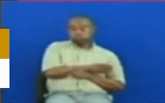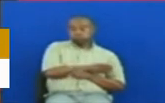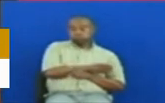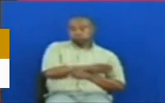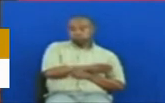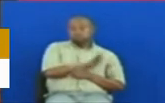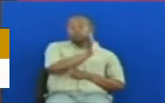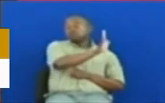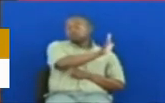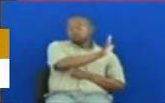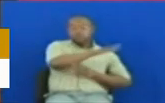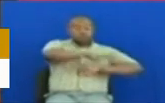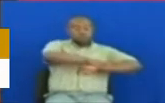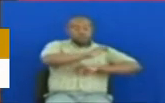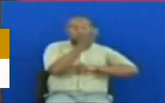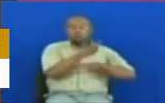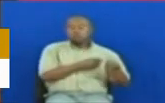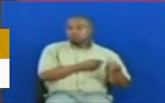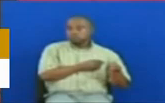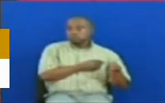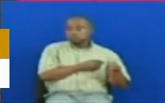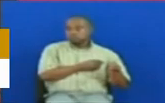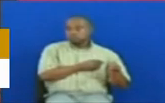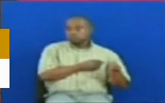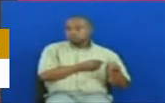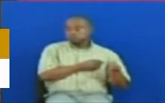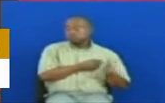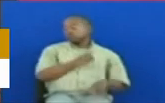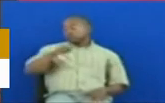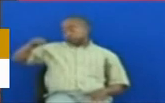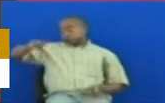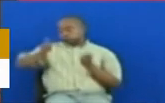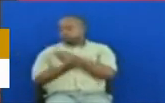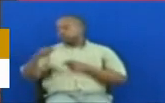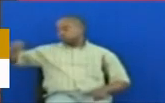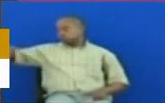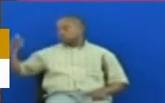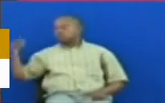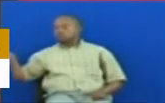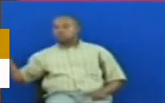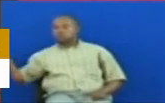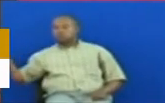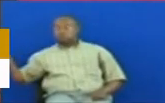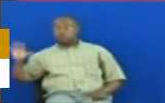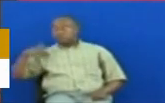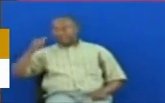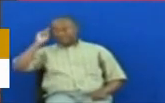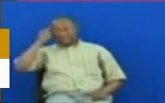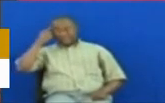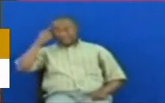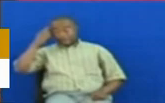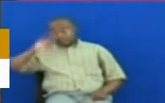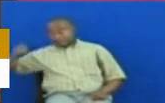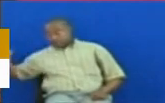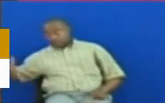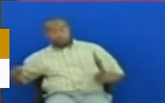kabisa, akapumzike miaka mitatu kokote aliko. Halafu ikiwa inawezekana, ndio tutamconsider tena awe, tuje kumweka